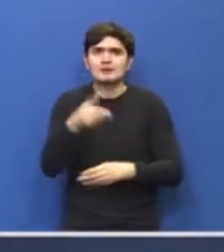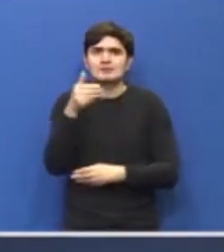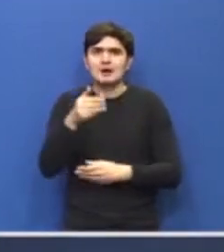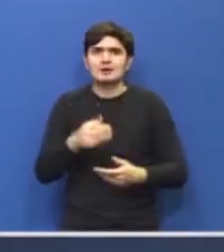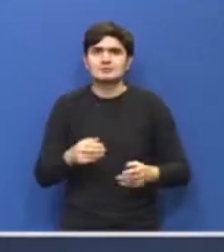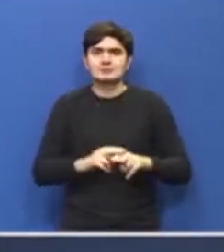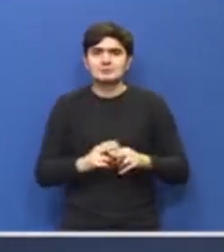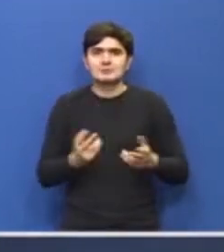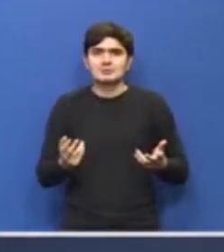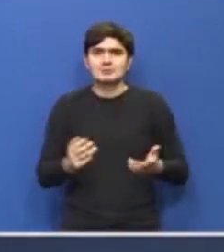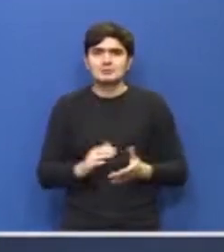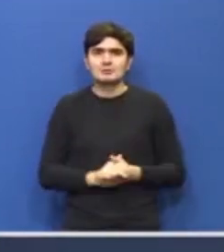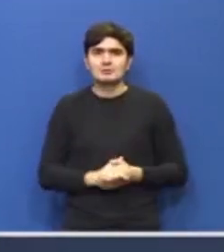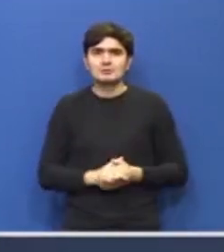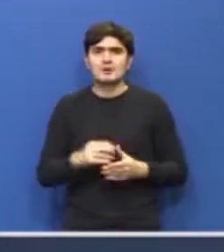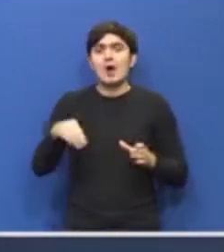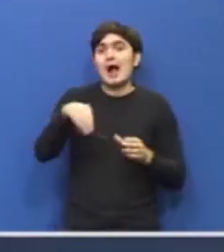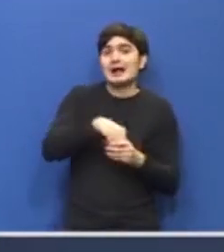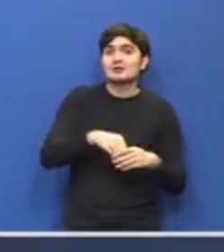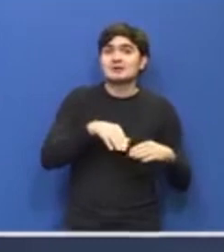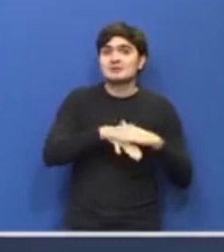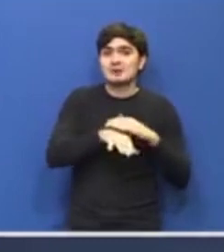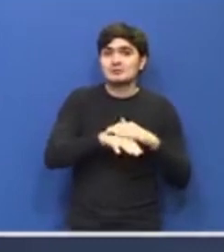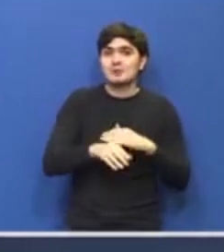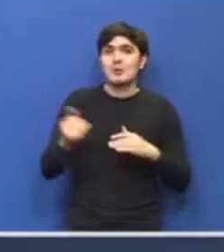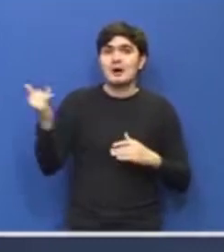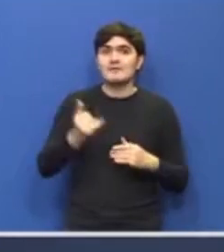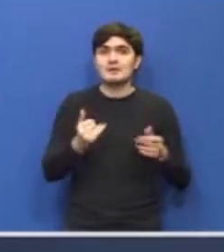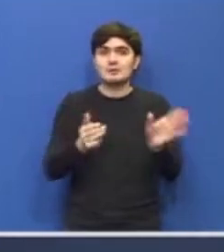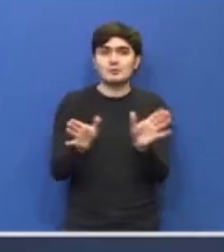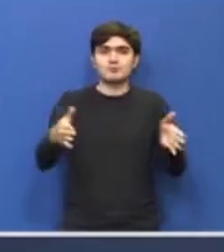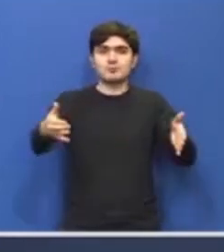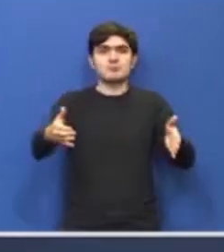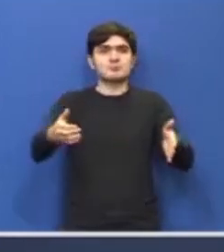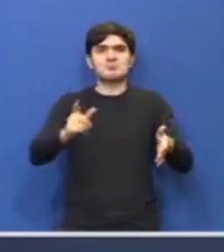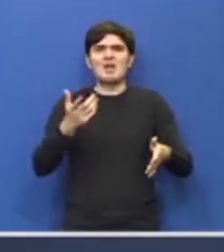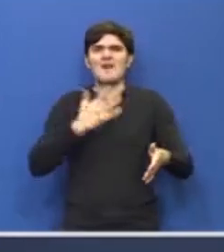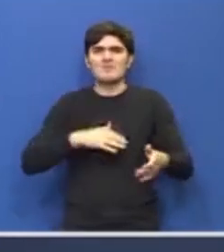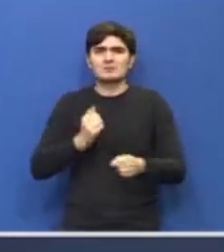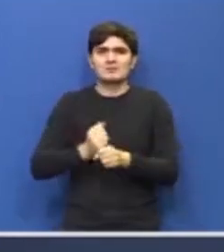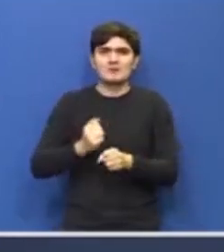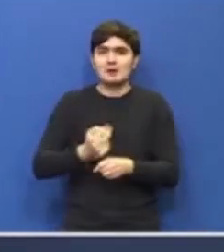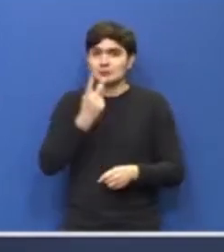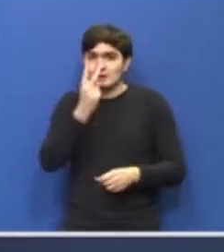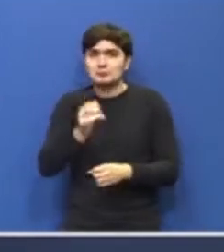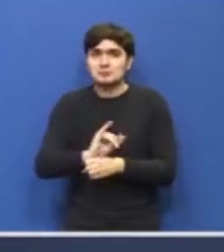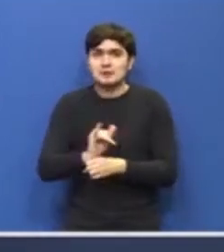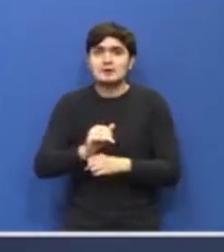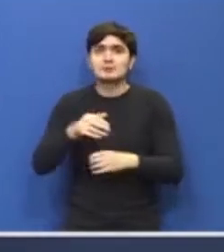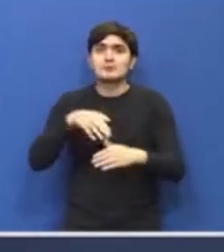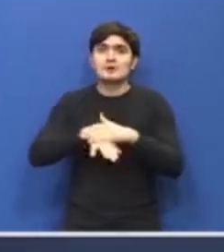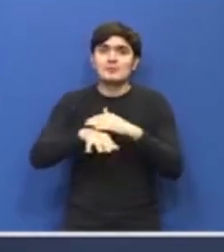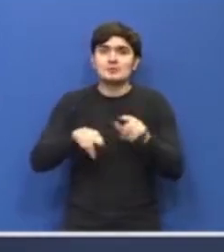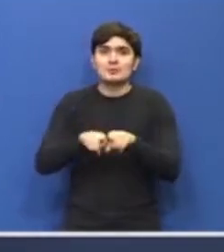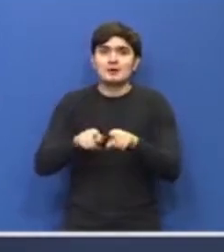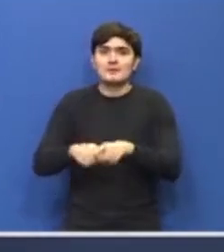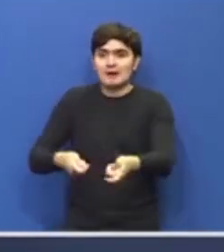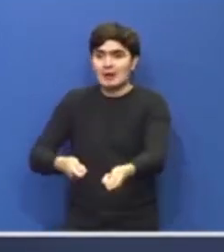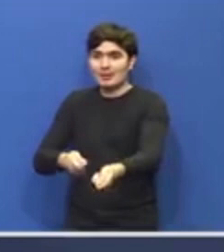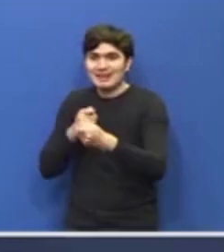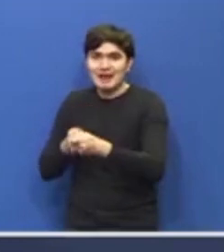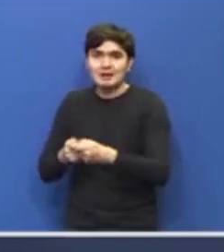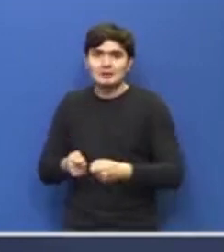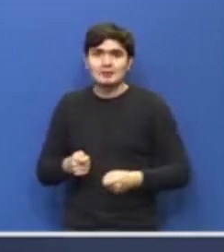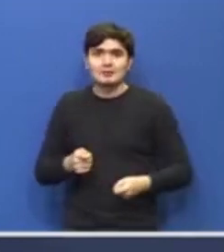magazine. Noi erau angajații metroului care au venit cu cutii acolo, nu au vrut să facă asta și tocmai de aceea l-am văzut pe directorul metroului punând mâna pe rangă.